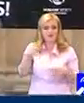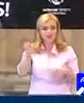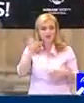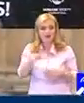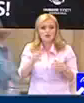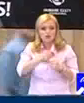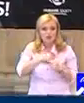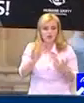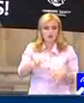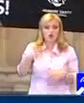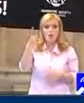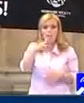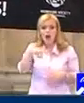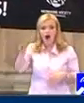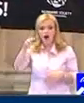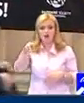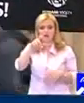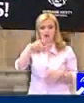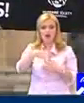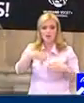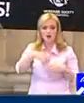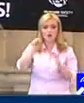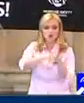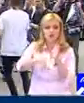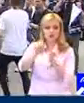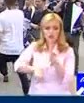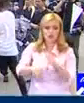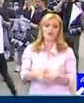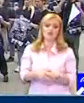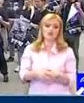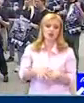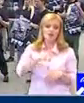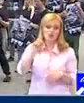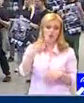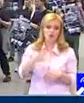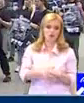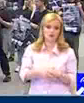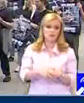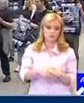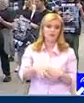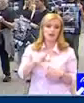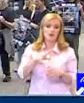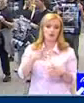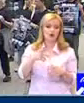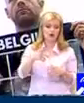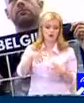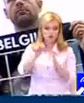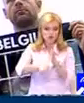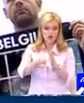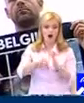în care 1 miliard de animale mor în fiecare an pentru ca industria blănurilor să prospere. Cifrele de afaceri uluitoare din